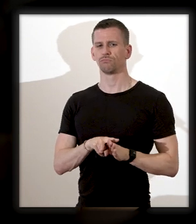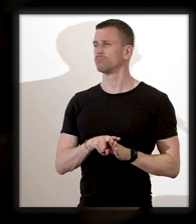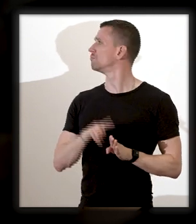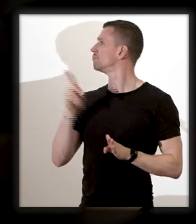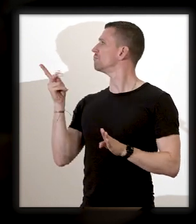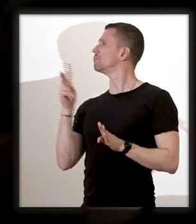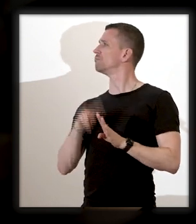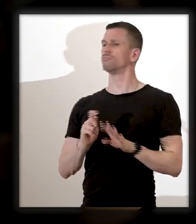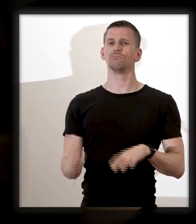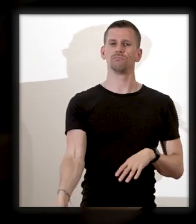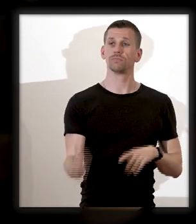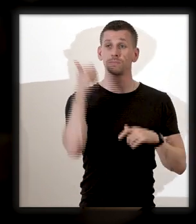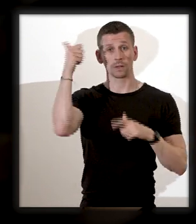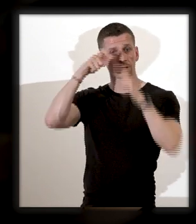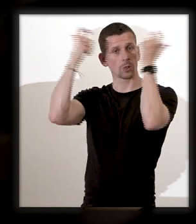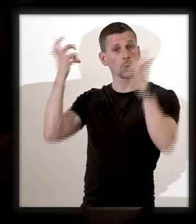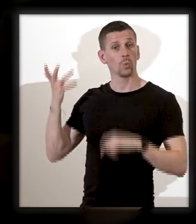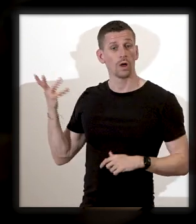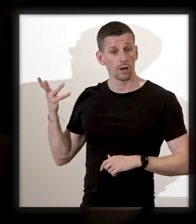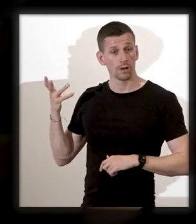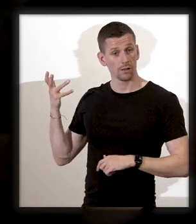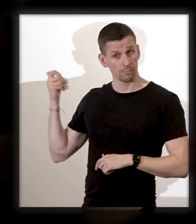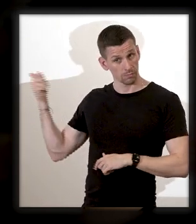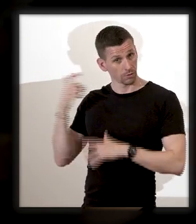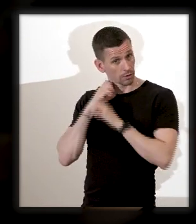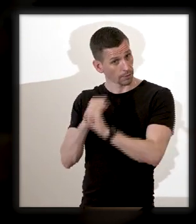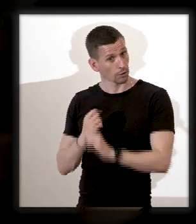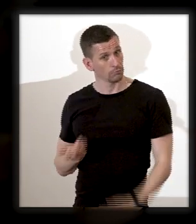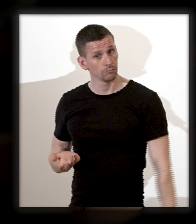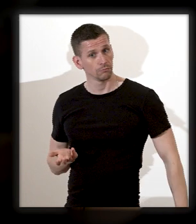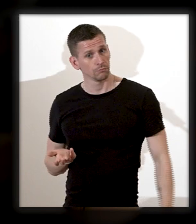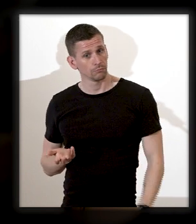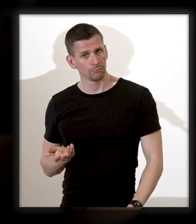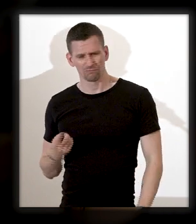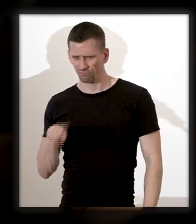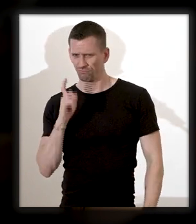servile, alors que vous avez le sentiment d'une puissance.